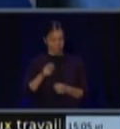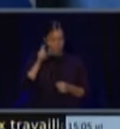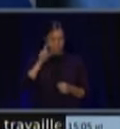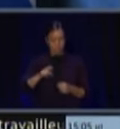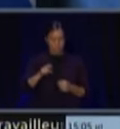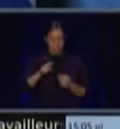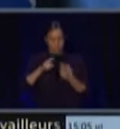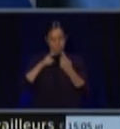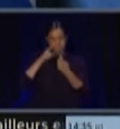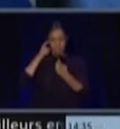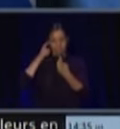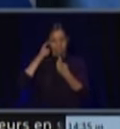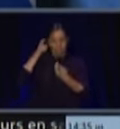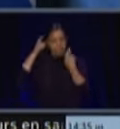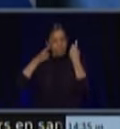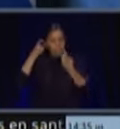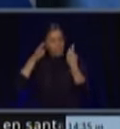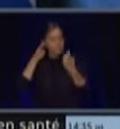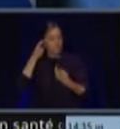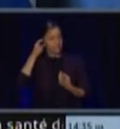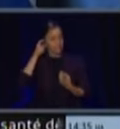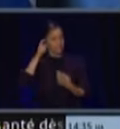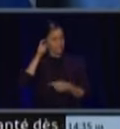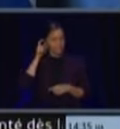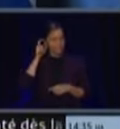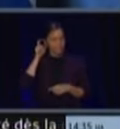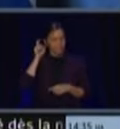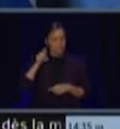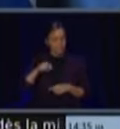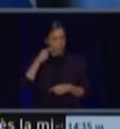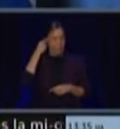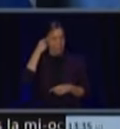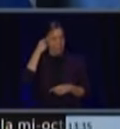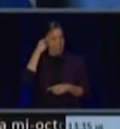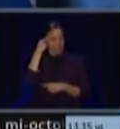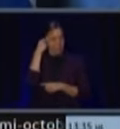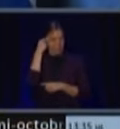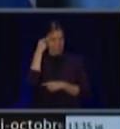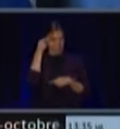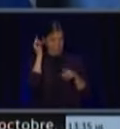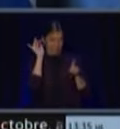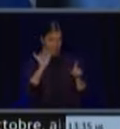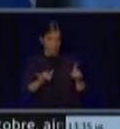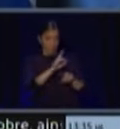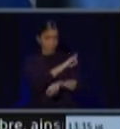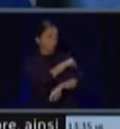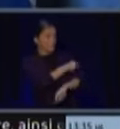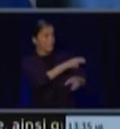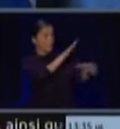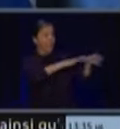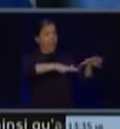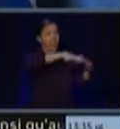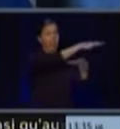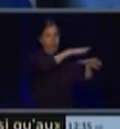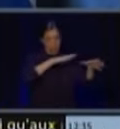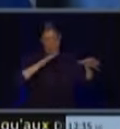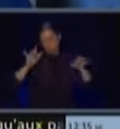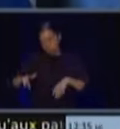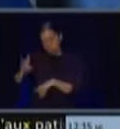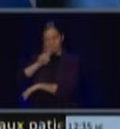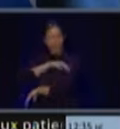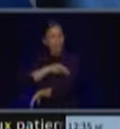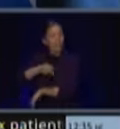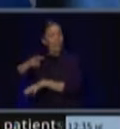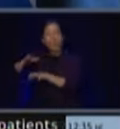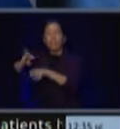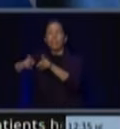principalement parce que ce sont des non-vaccinés qui rentrent à l'hôpital. Alors, je le répète, je ne pense pas que c'est aux vaccinés à payer